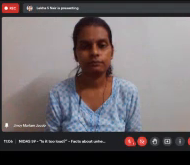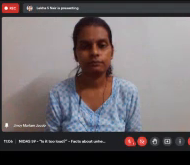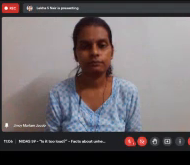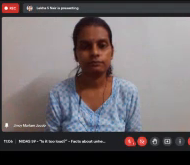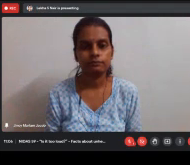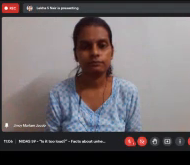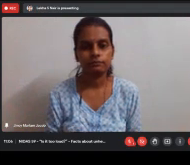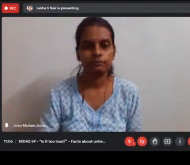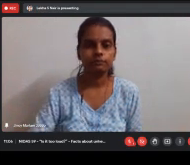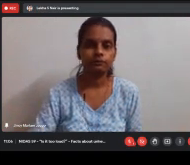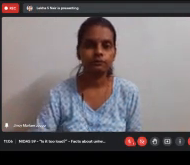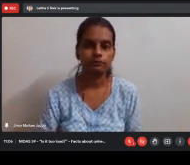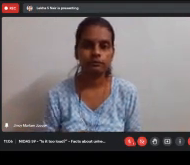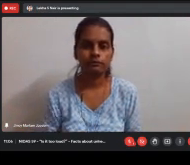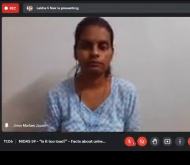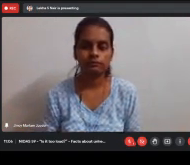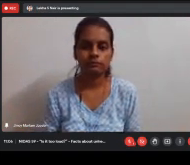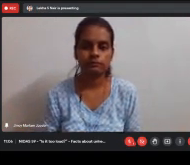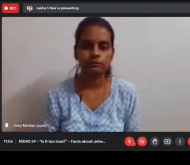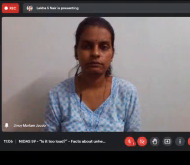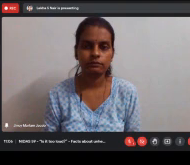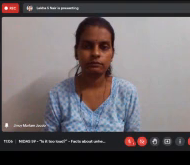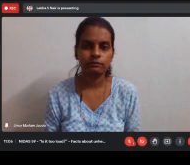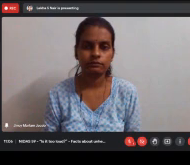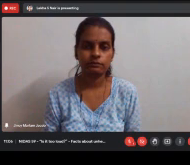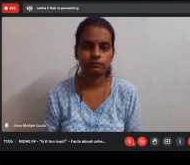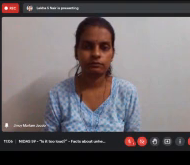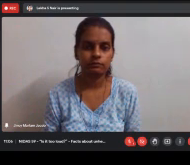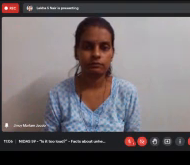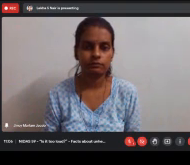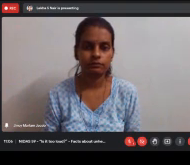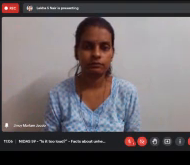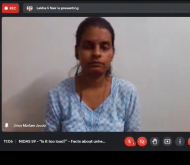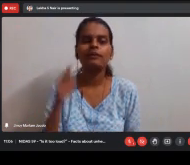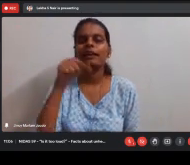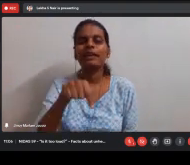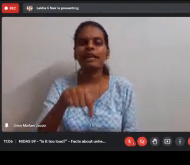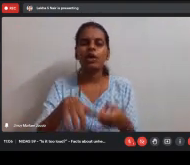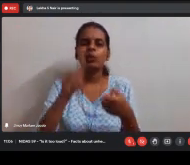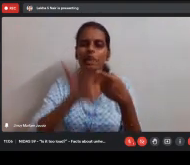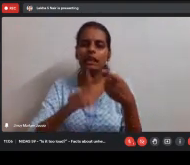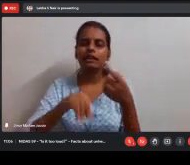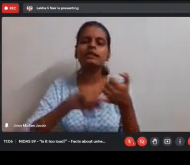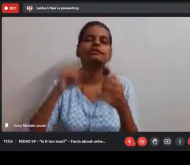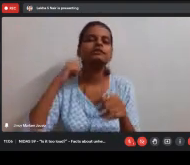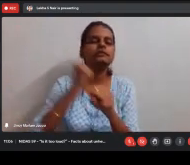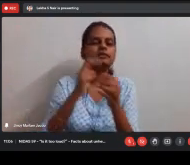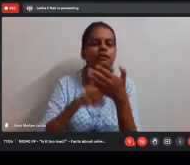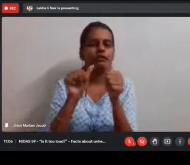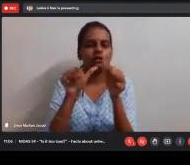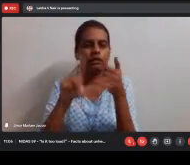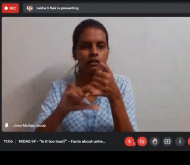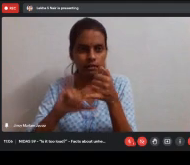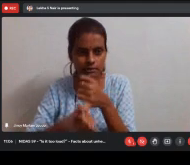ions rush into the top of the hair cells, causing the release of chemicals at the bottom of the hair cells. The chemicals bind to